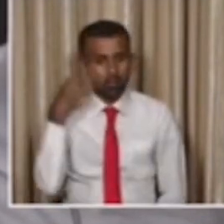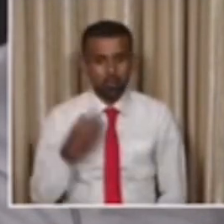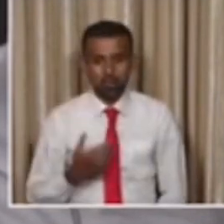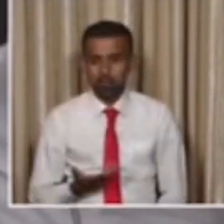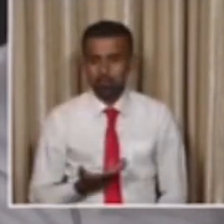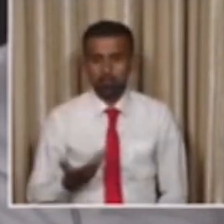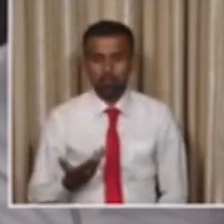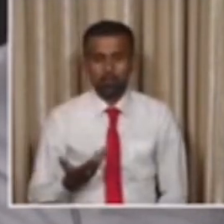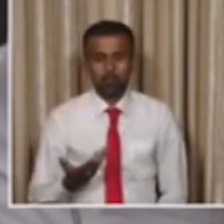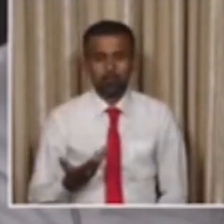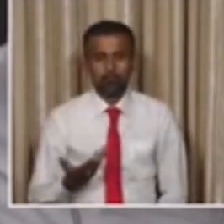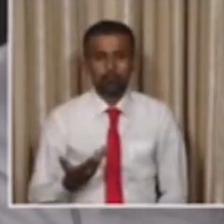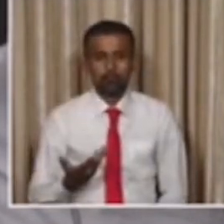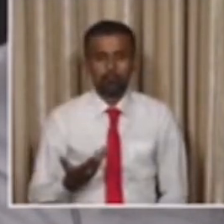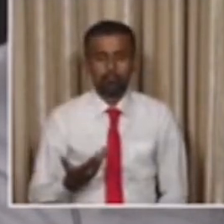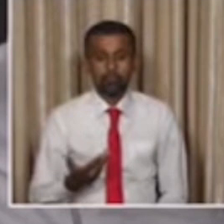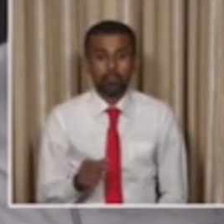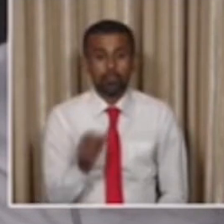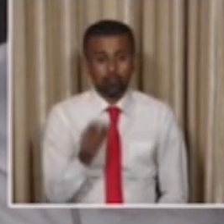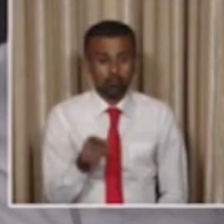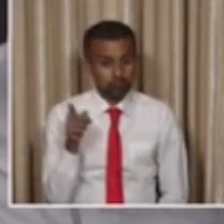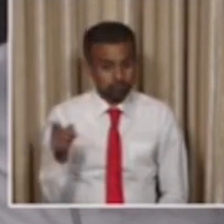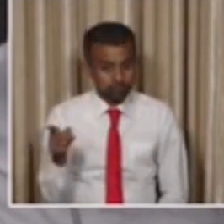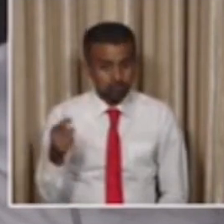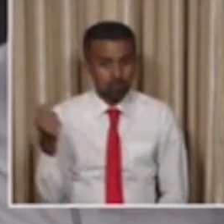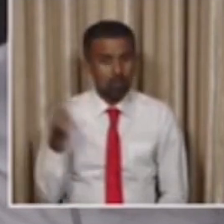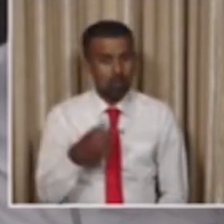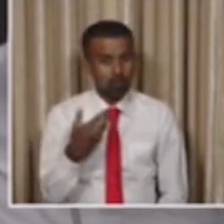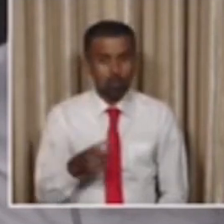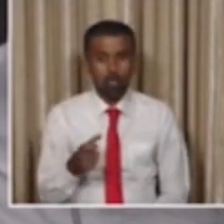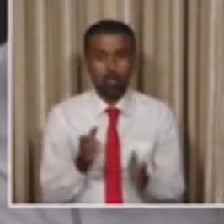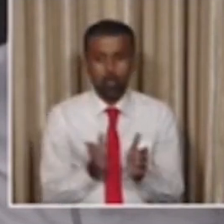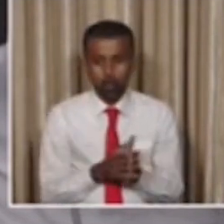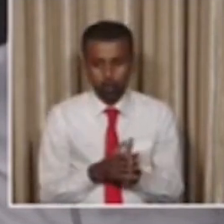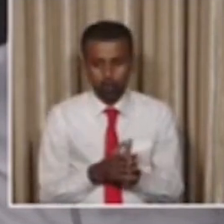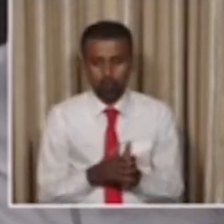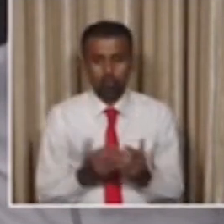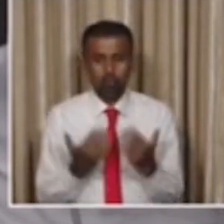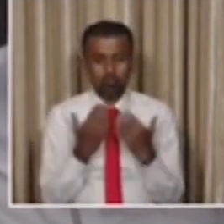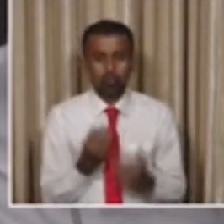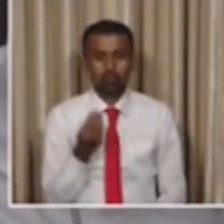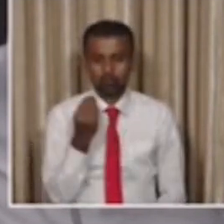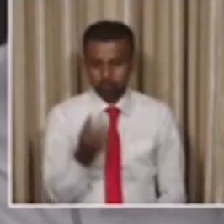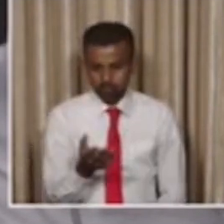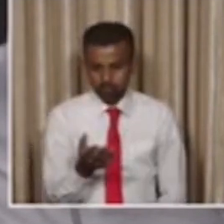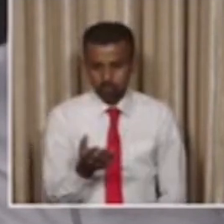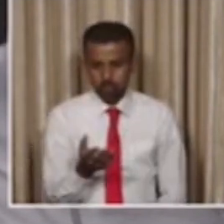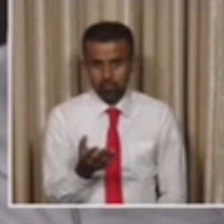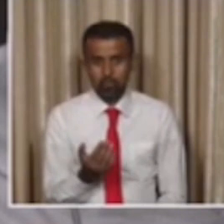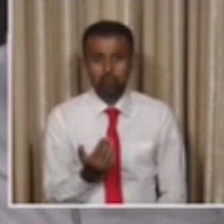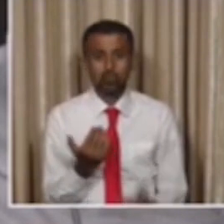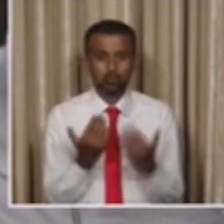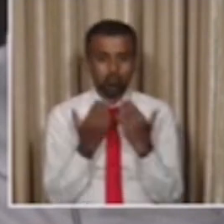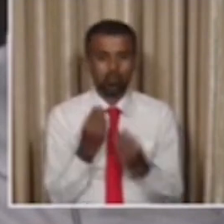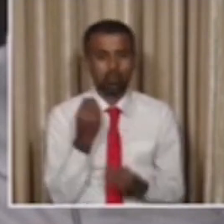ඕනේ. ඒ නිසා ඒ අයට කැඳවලා ඒ කොමිටි මගෙන් උපදෙසක් දෙන්න ඕන නම් මන්ත්‍රීවරයෙක්ට උපදෙසක්